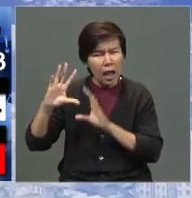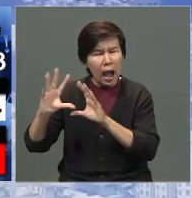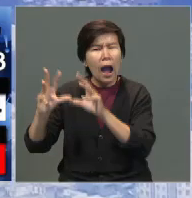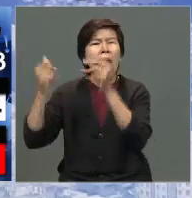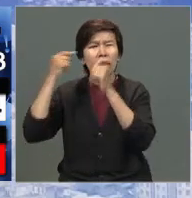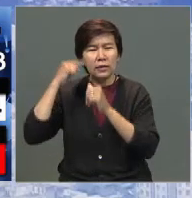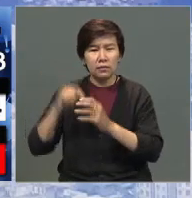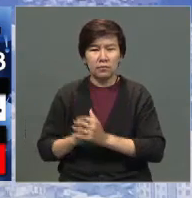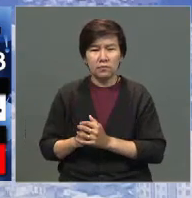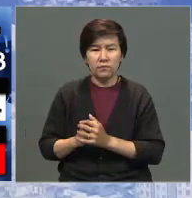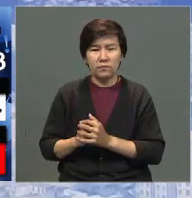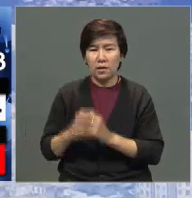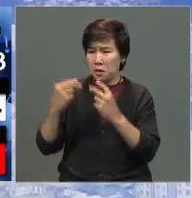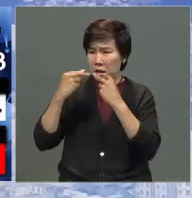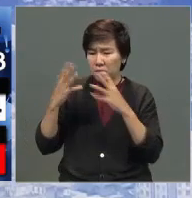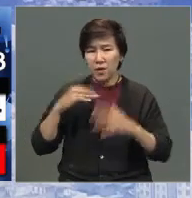We Are